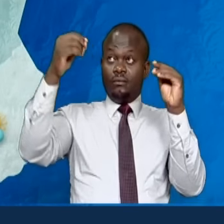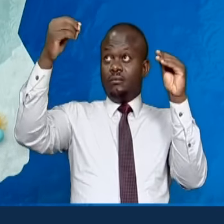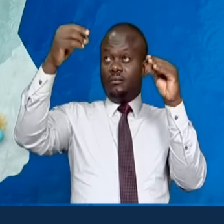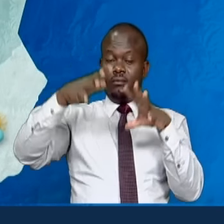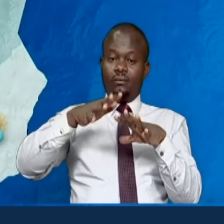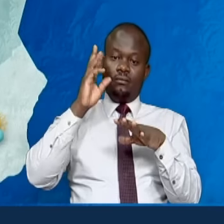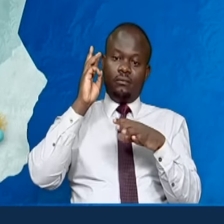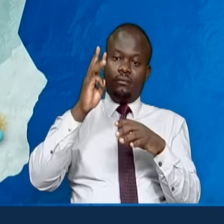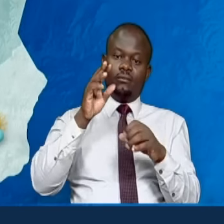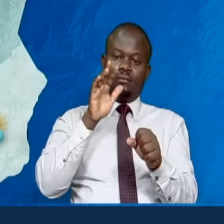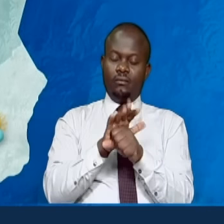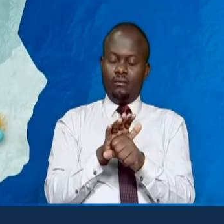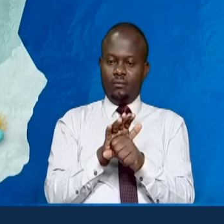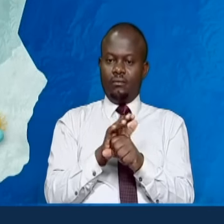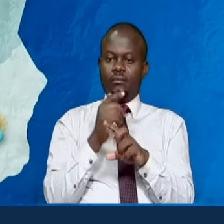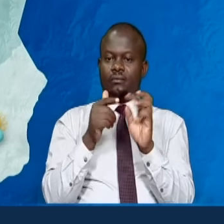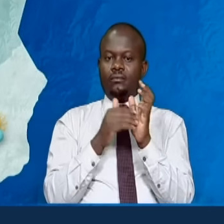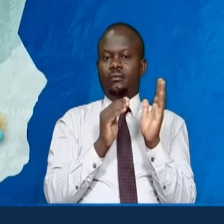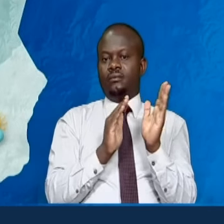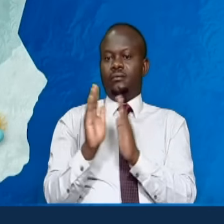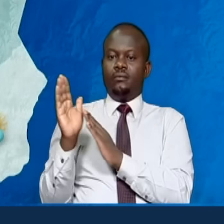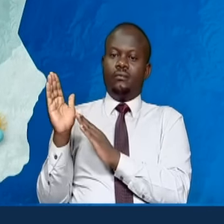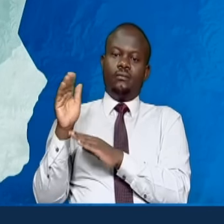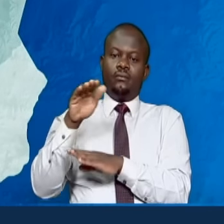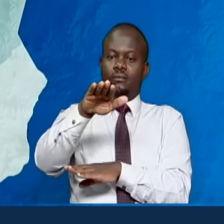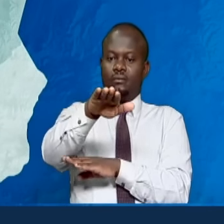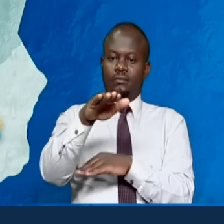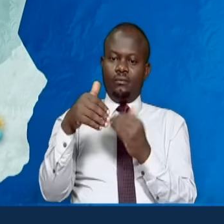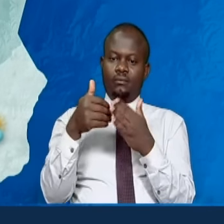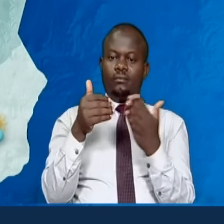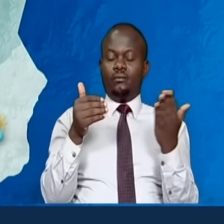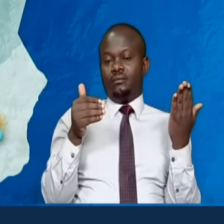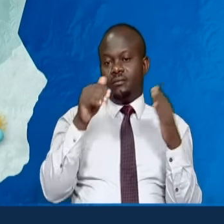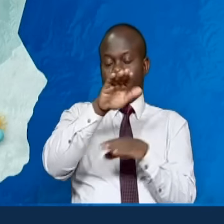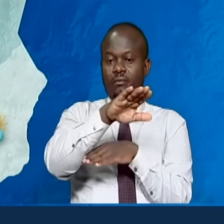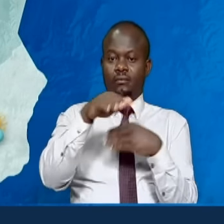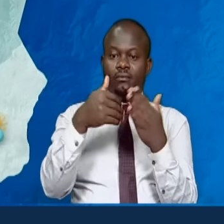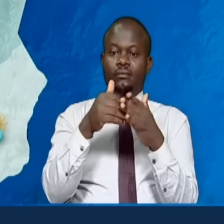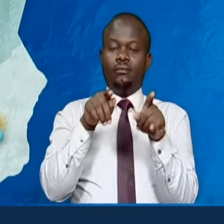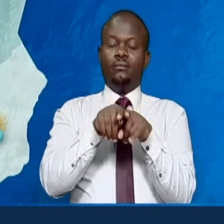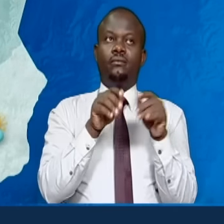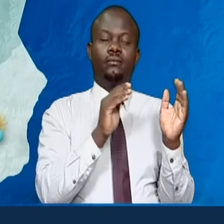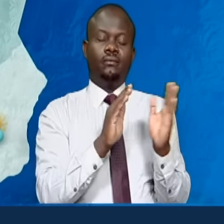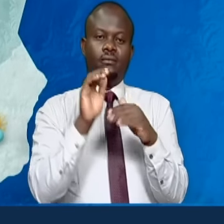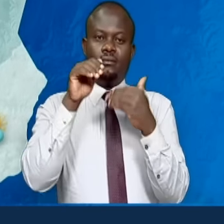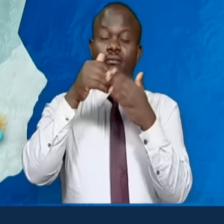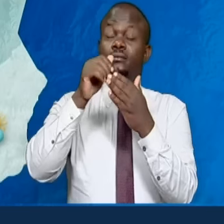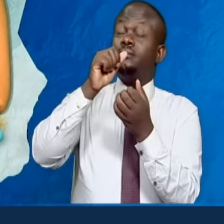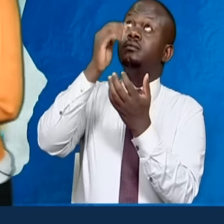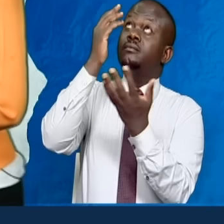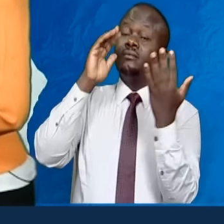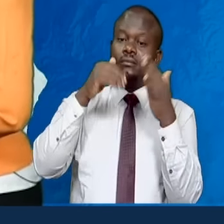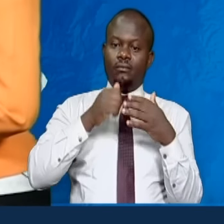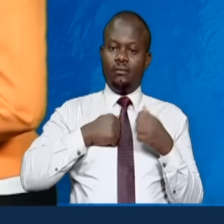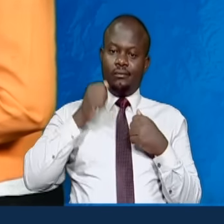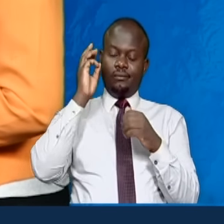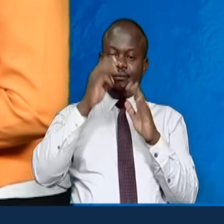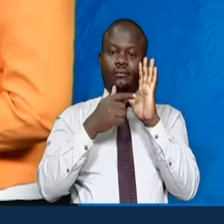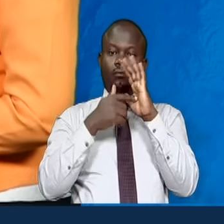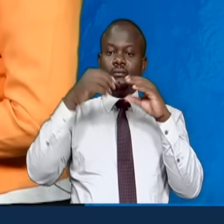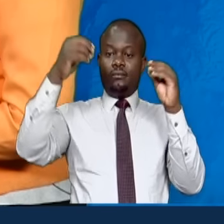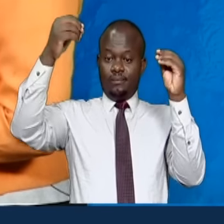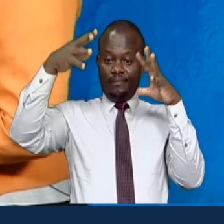rizaba ryiganje. Ni nako biteganyijwe ku masaha yo ku gicamunsi. Ku gicamunsi nabwo turateganya yuko ikirere cy'u Rwanda kizarangwa